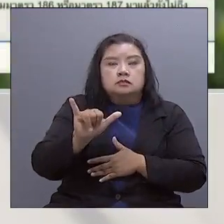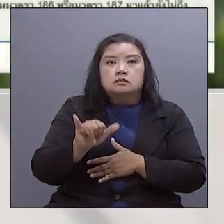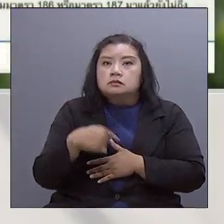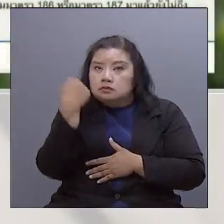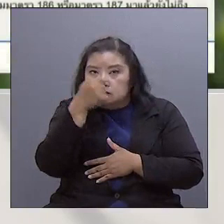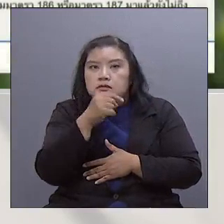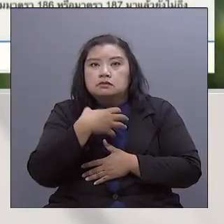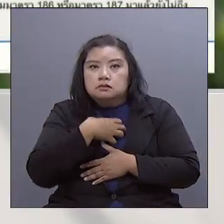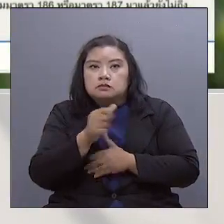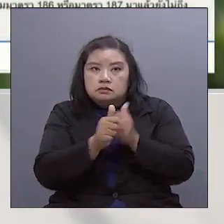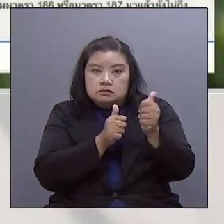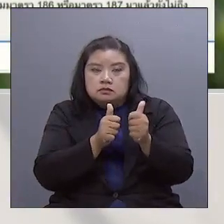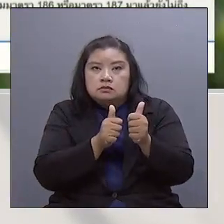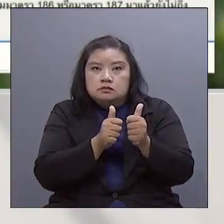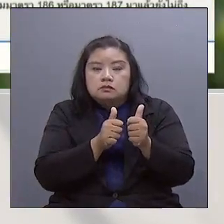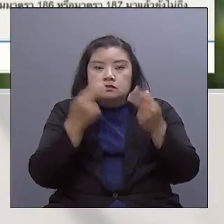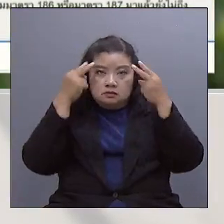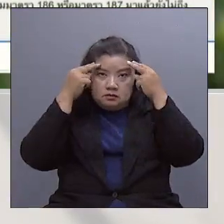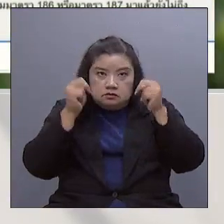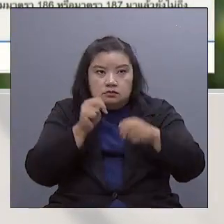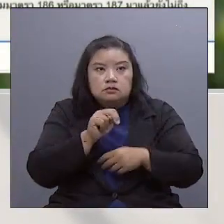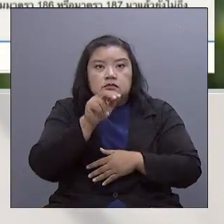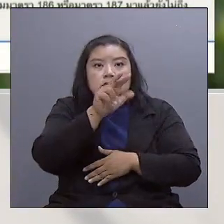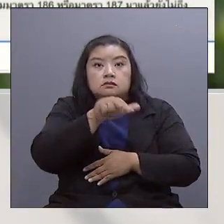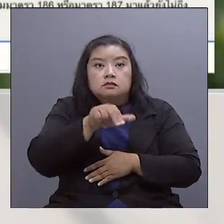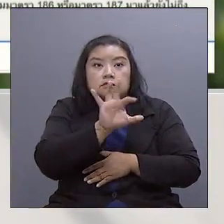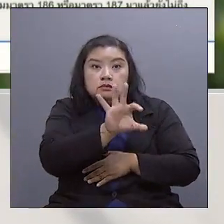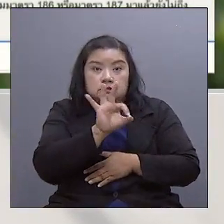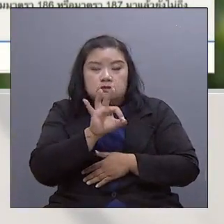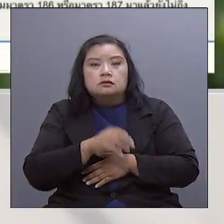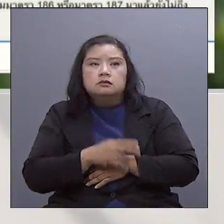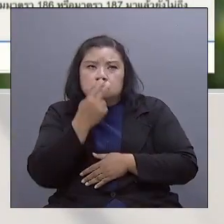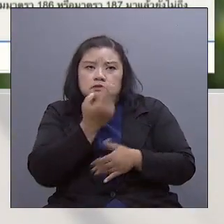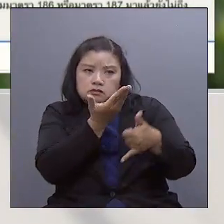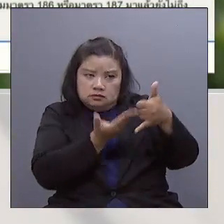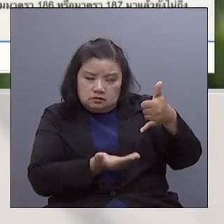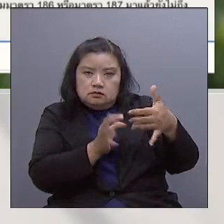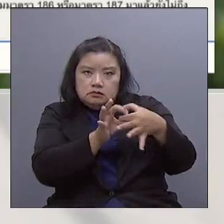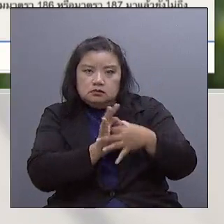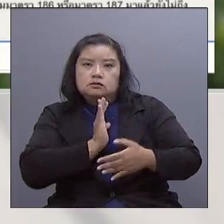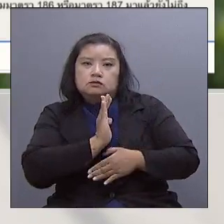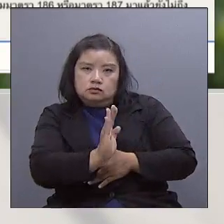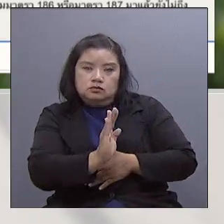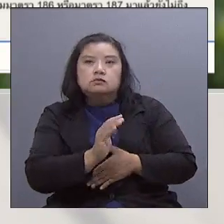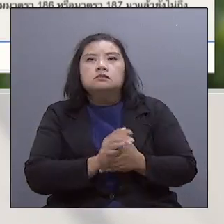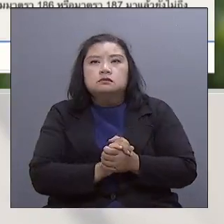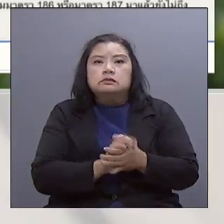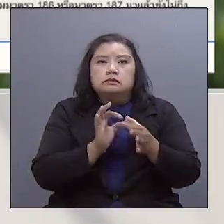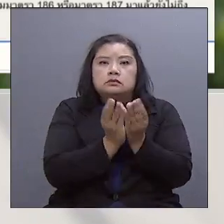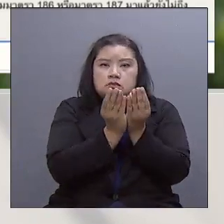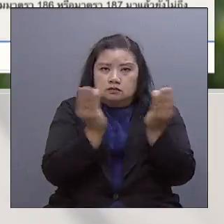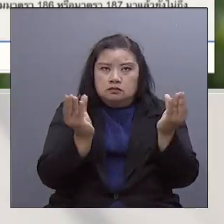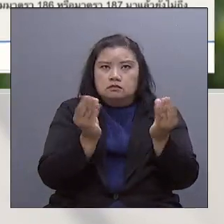ของเพื่อไทยของแคนดิเดตจากพรรคเพื่อไทยเหมือนกันบอกว่าถ้าดูแค่คุณสมบัติเรื่องของความซื่อสัตย์สุจริตการฝ่าฝืนจริยธรรม